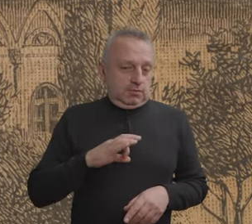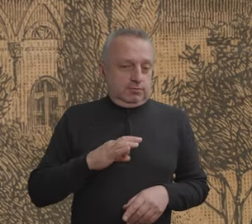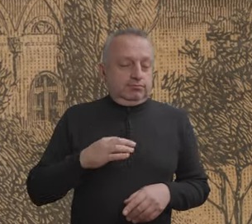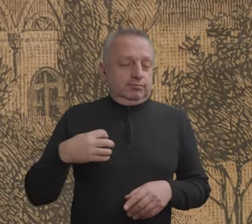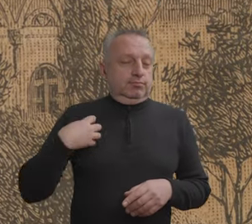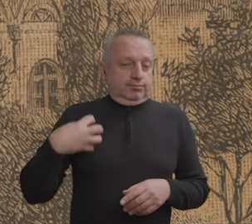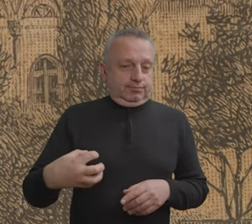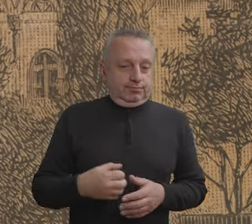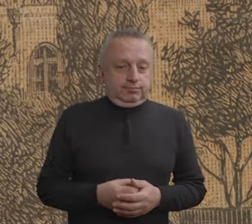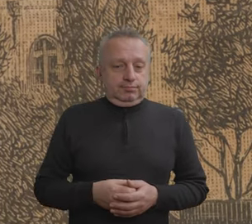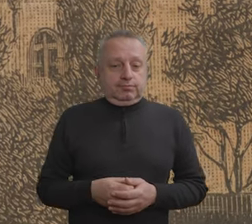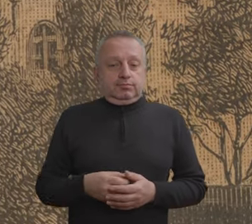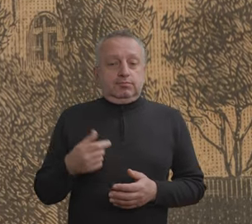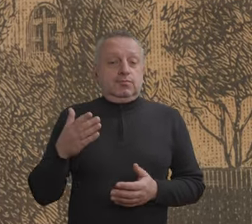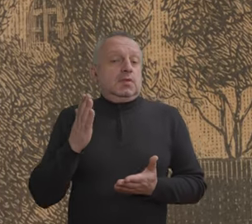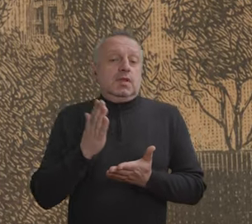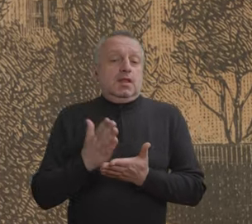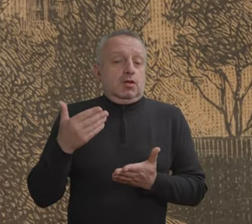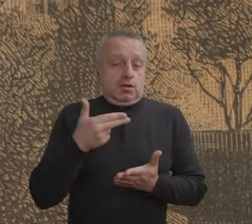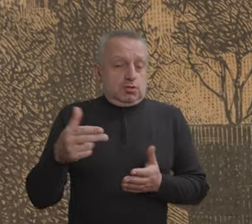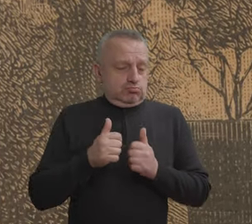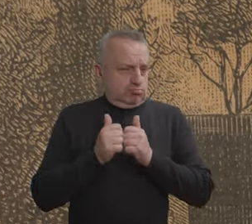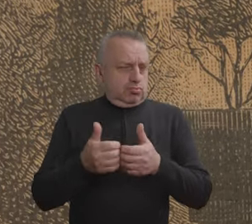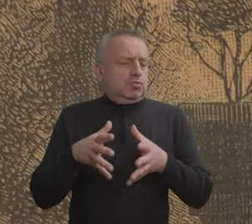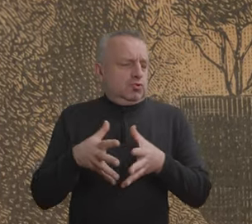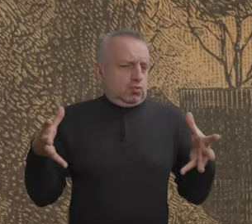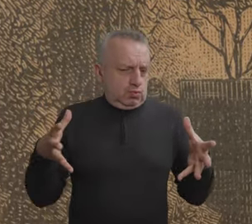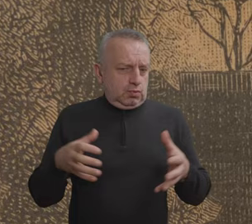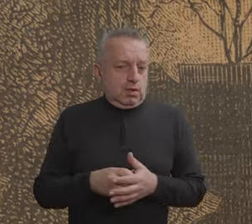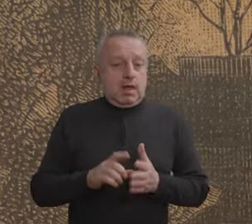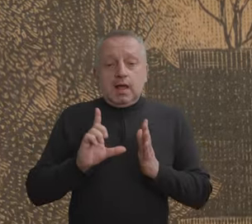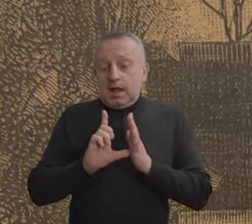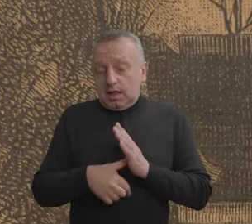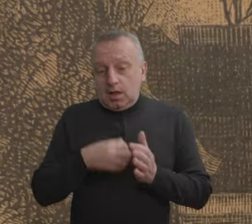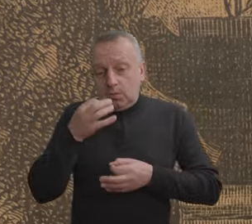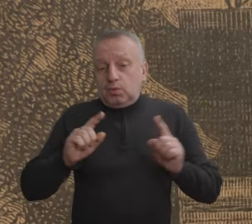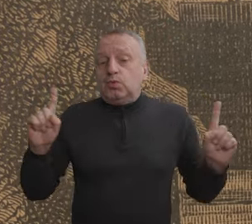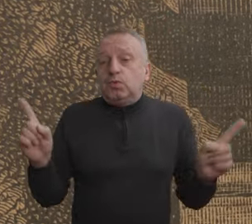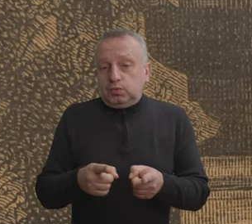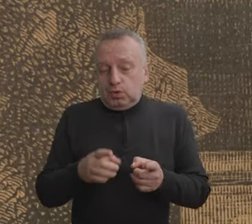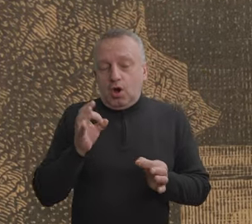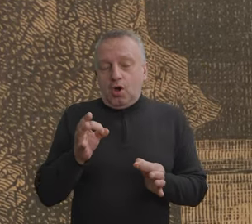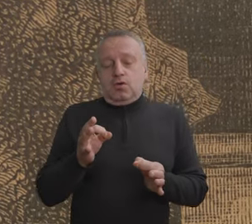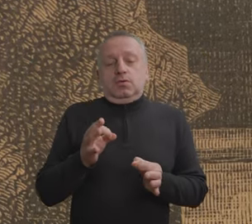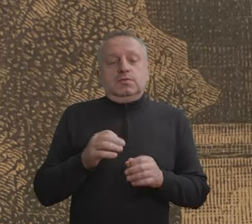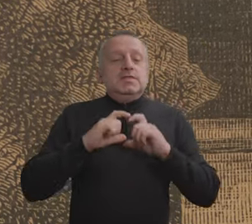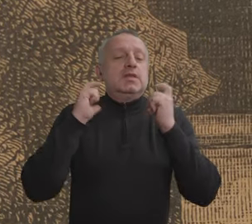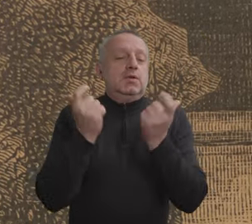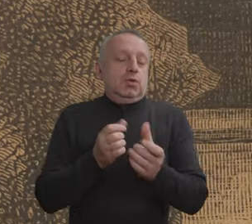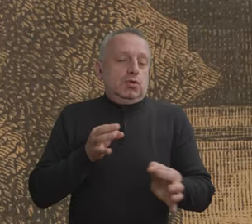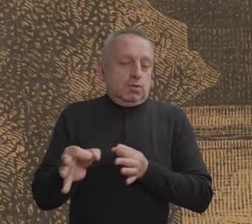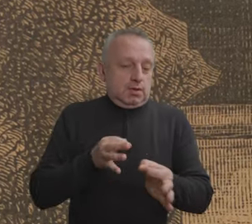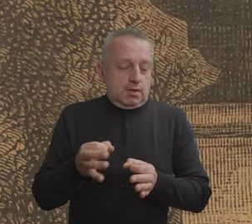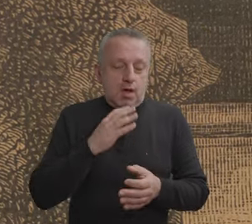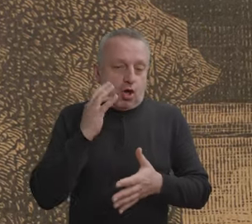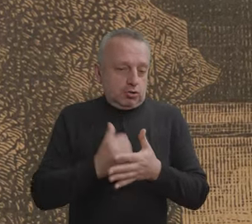arystokracja. Temat ten jest niestety zbyt szeroki, żeby w tym krótkim materiale filmowym opowiedzieć o całej